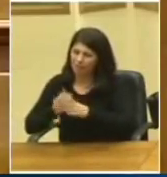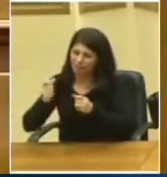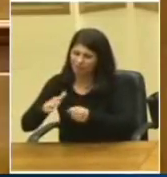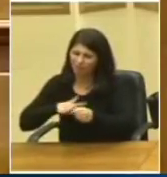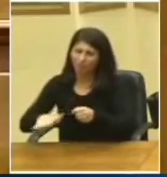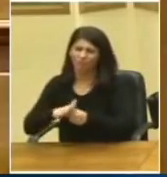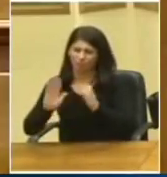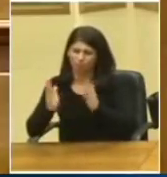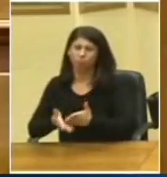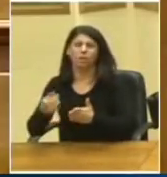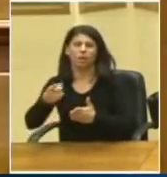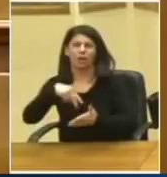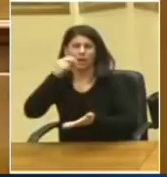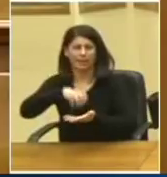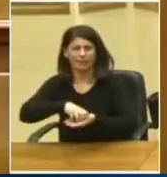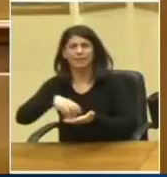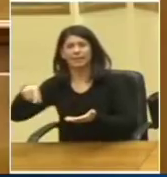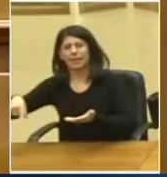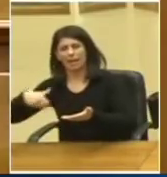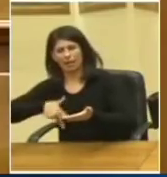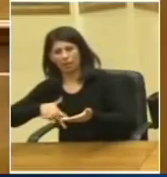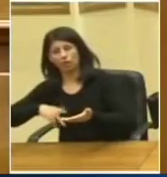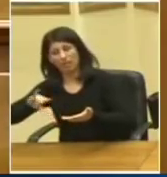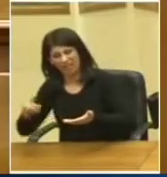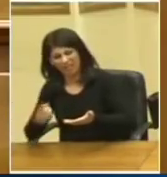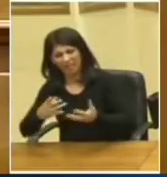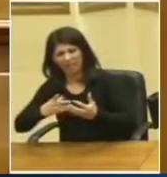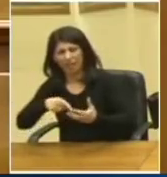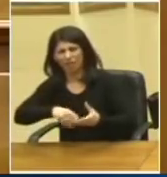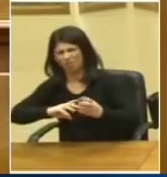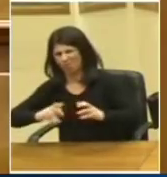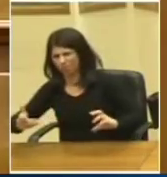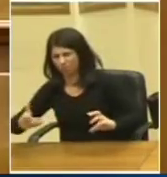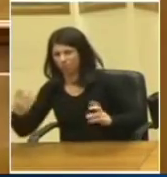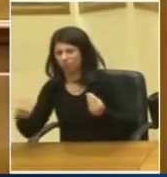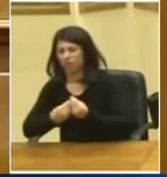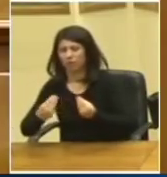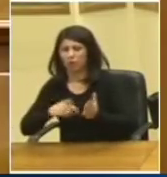θεσμικά εξαμβλώματα, όπως ο νόμος για την προστασία των υπουργών.